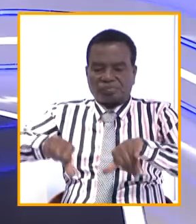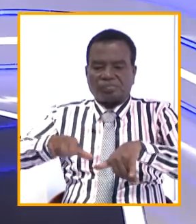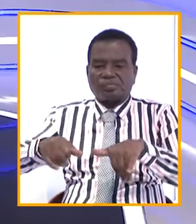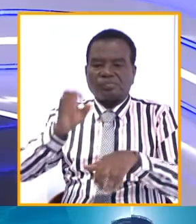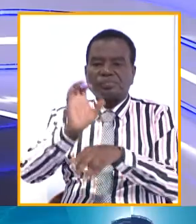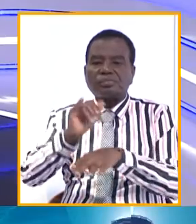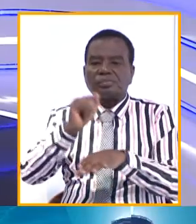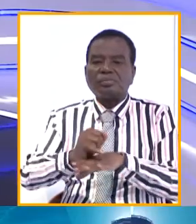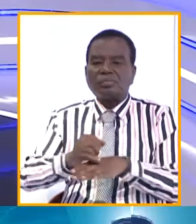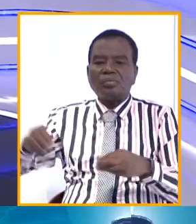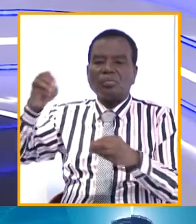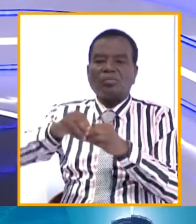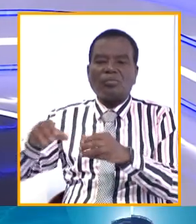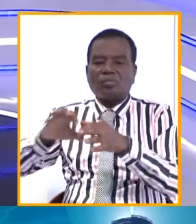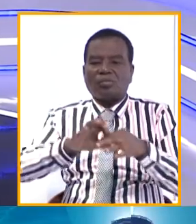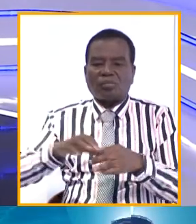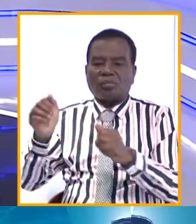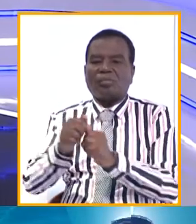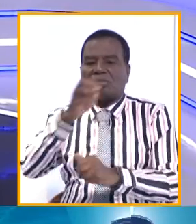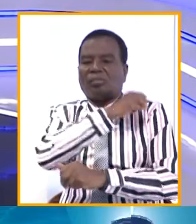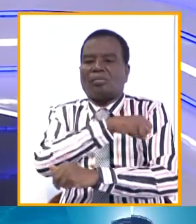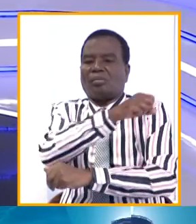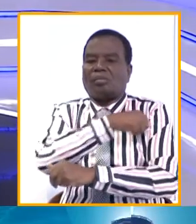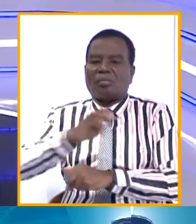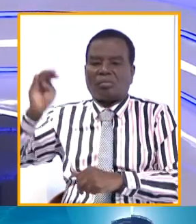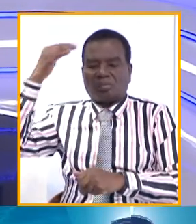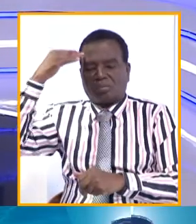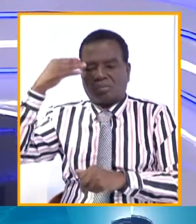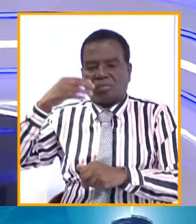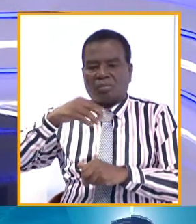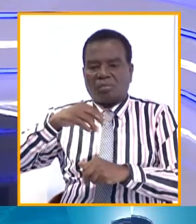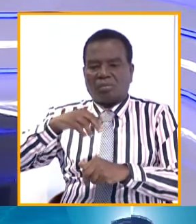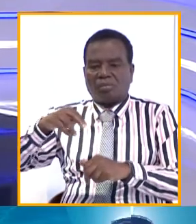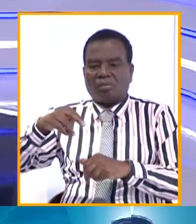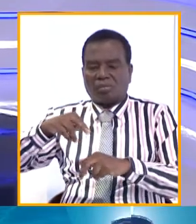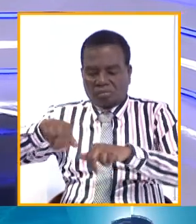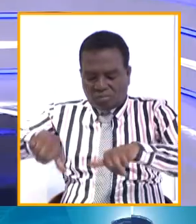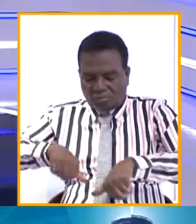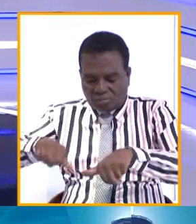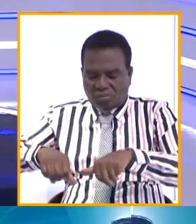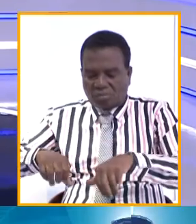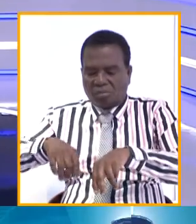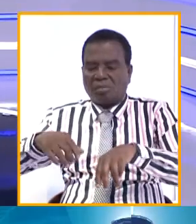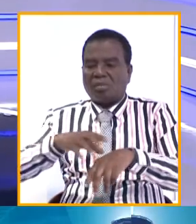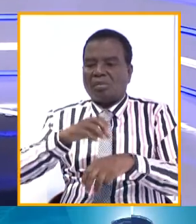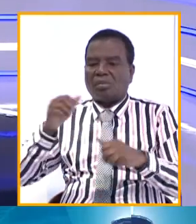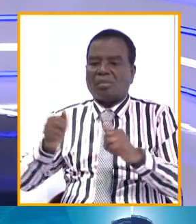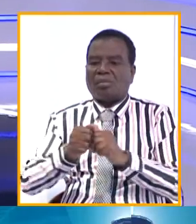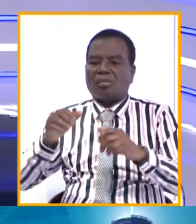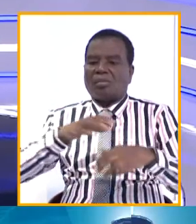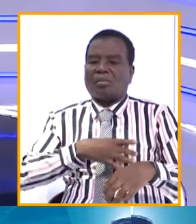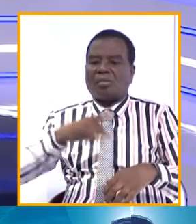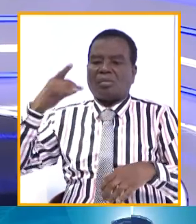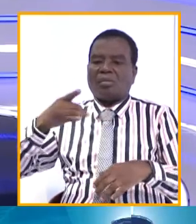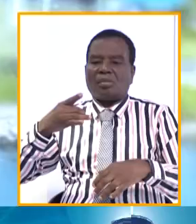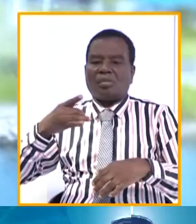d'Ivoire renforce sa coopération avec la Suisse. Le ministre de la recherche scientifique en mission en Suisse, à la tête d'une délégation ivoirienne composée de membres de